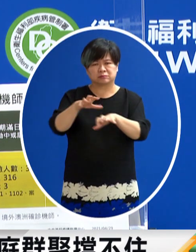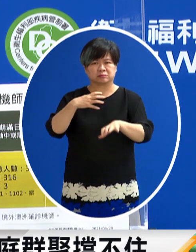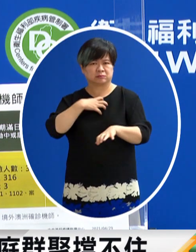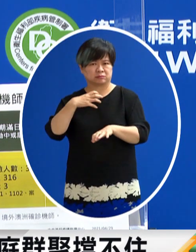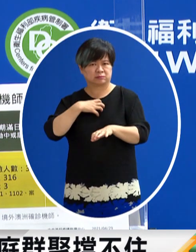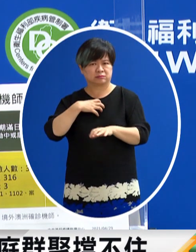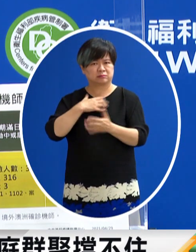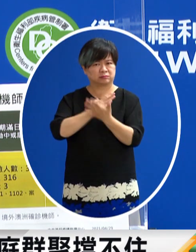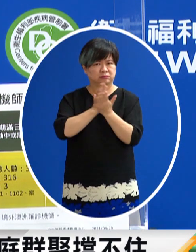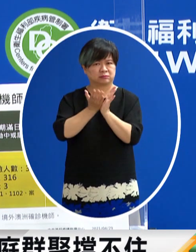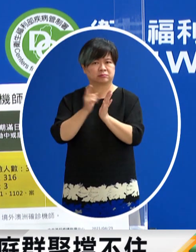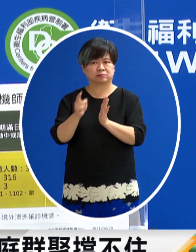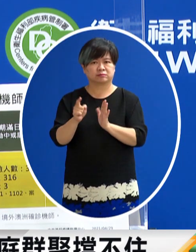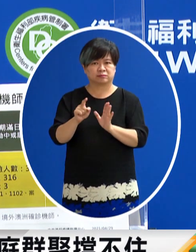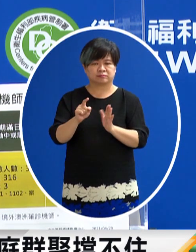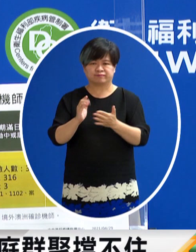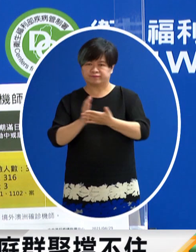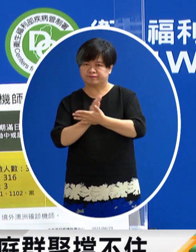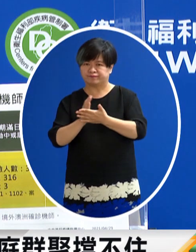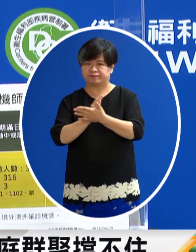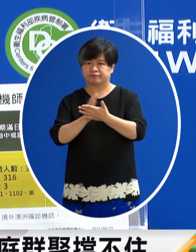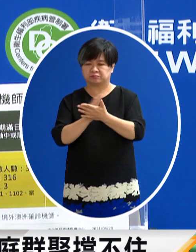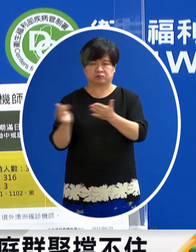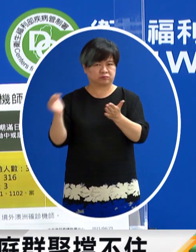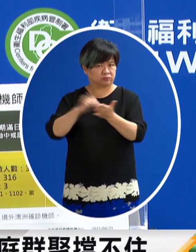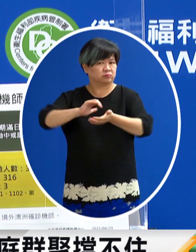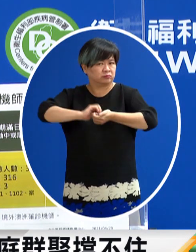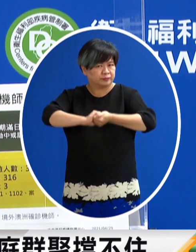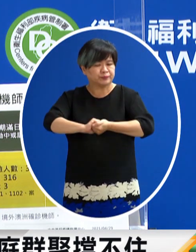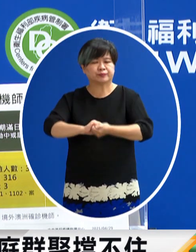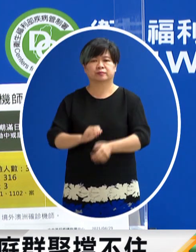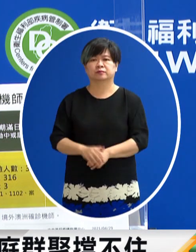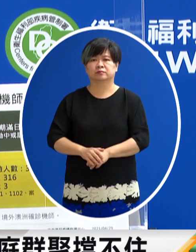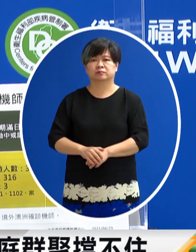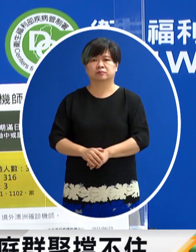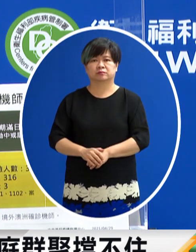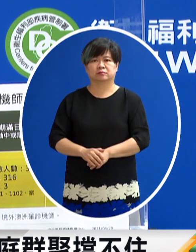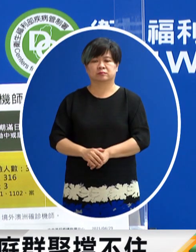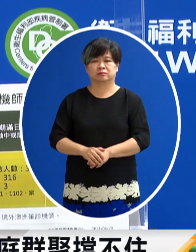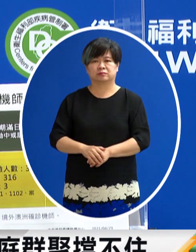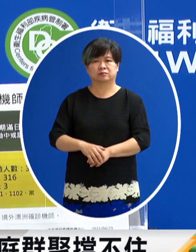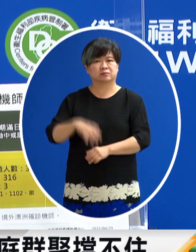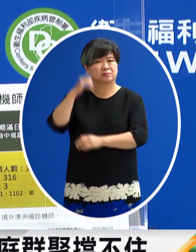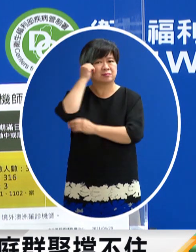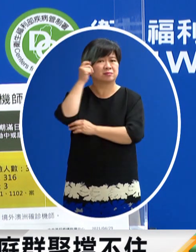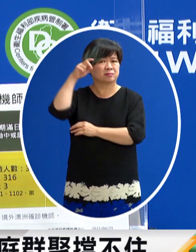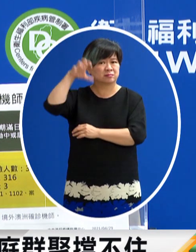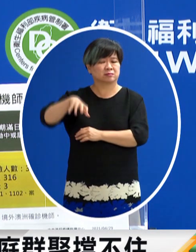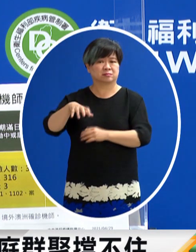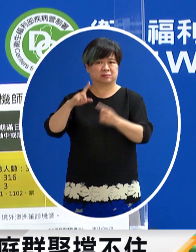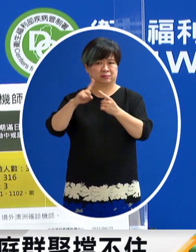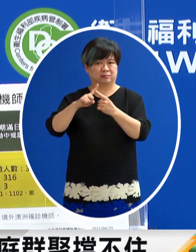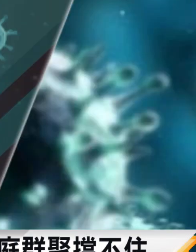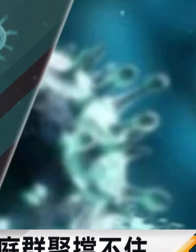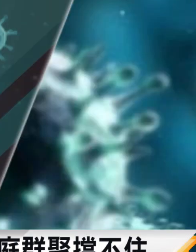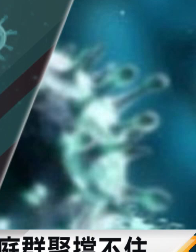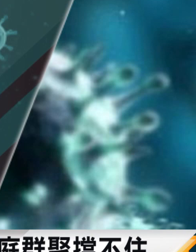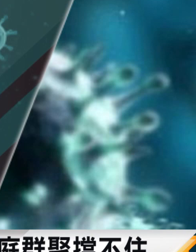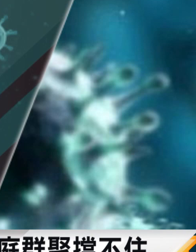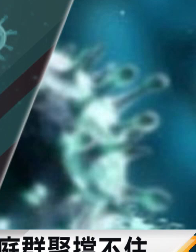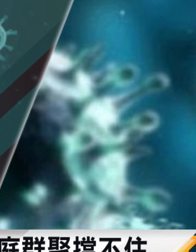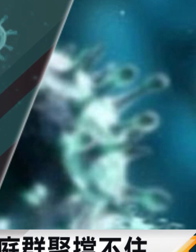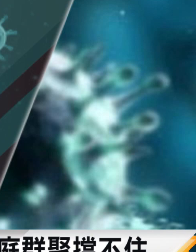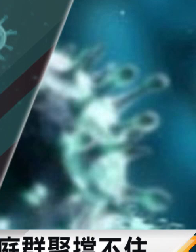险，然后做过整体的评估，所以我们最后才决定要把这个饭店所有的人都把它清空。